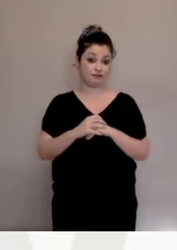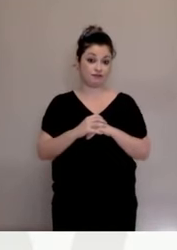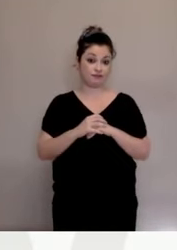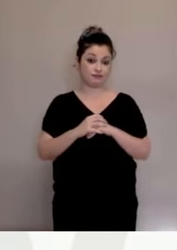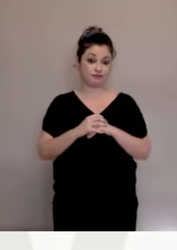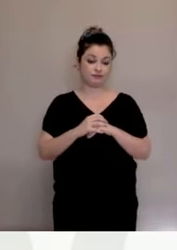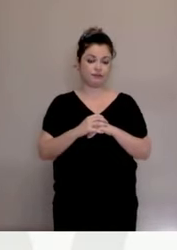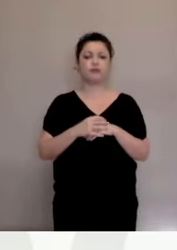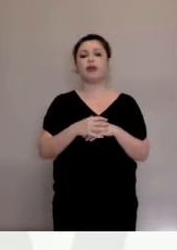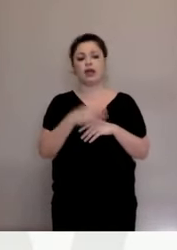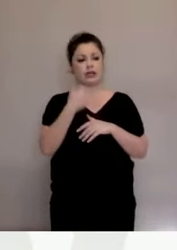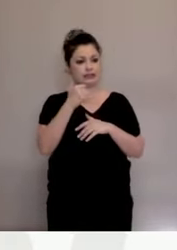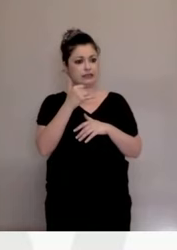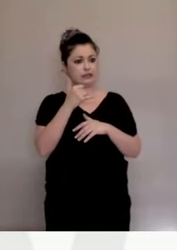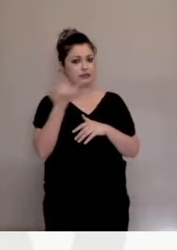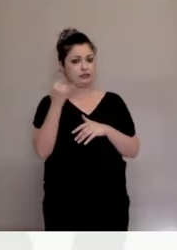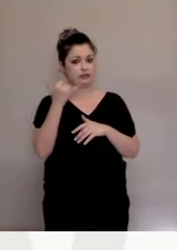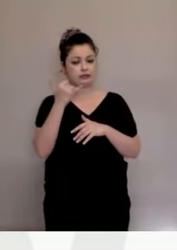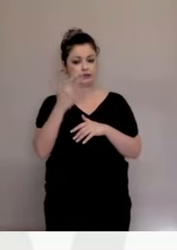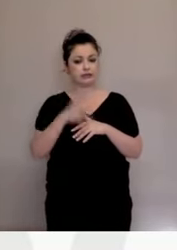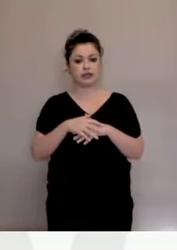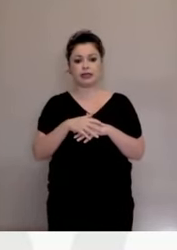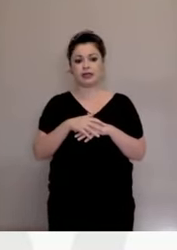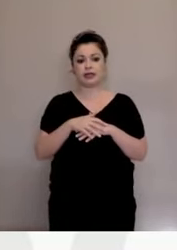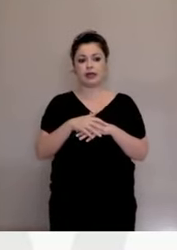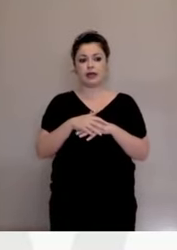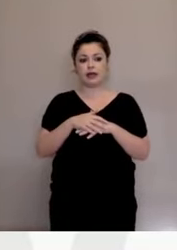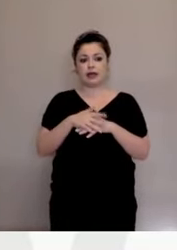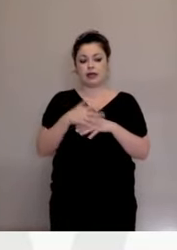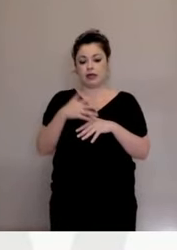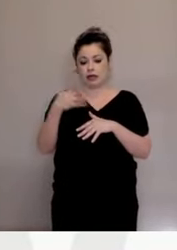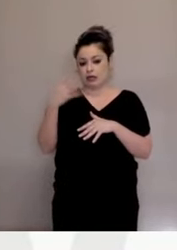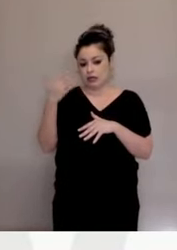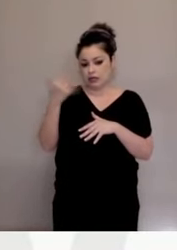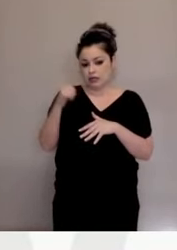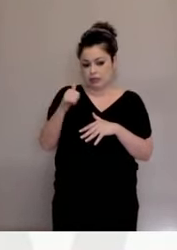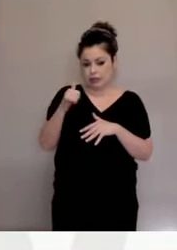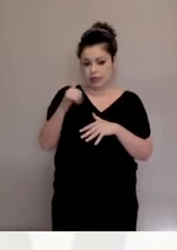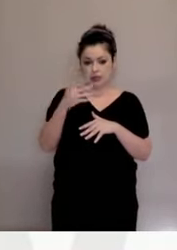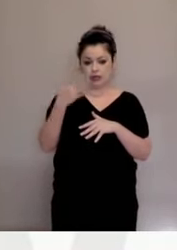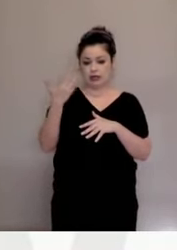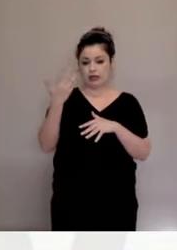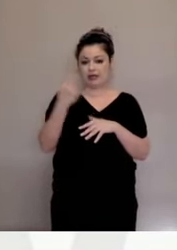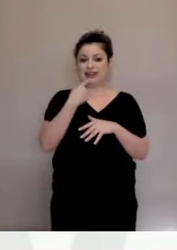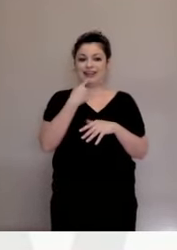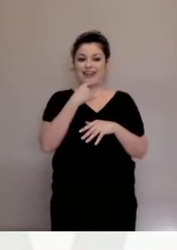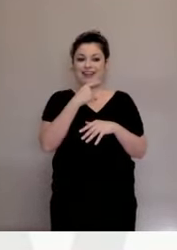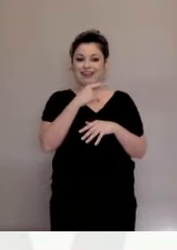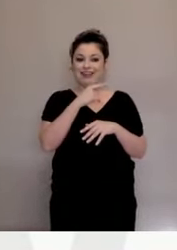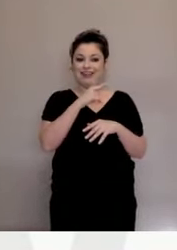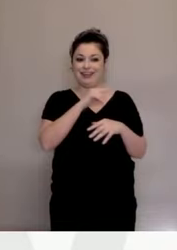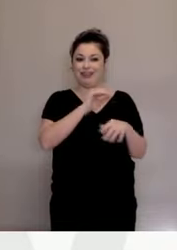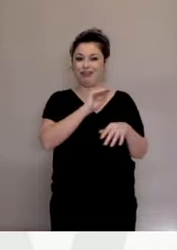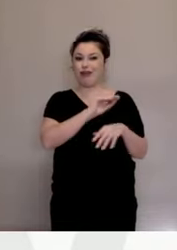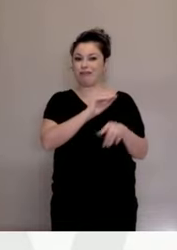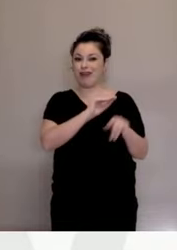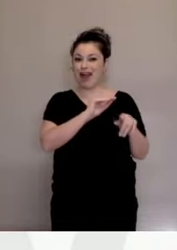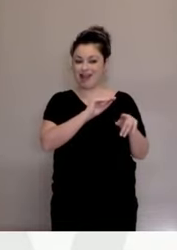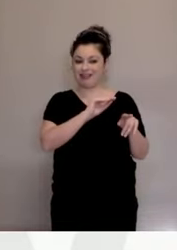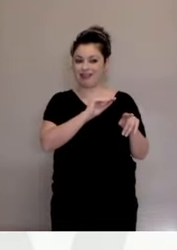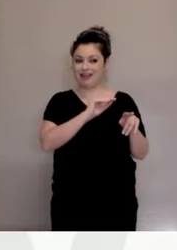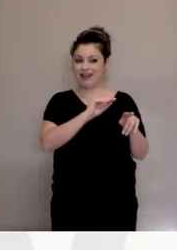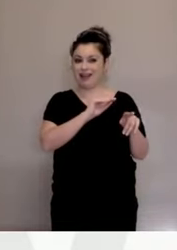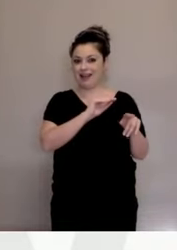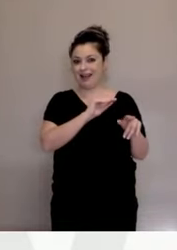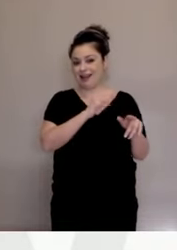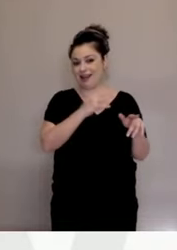Sì, ma sì, sì, ma certo l'autore della domanda sa, come